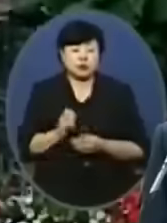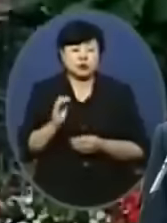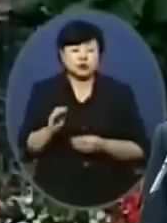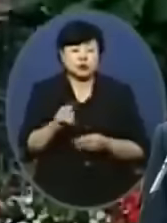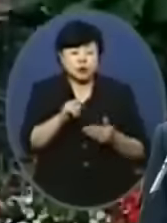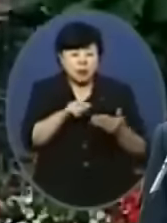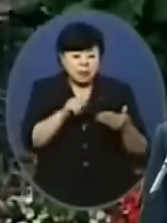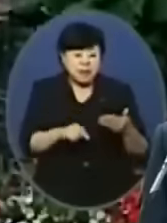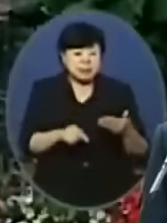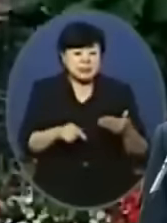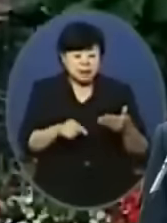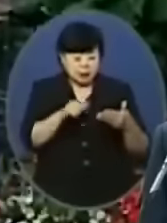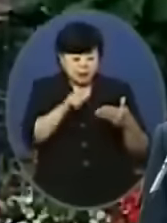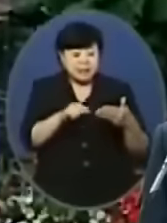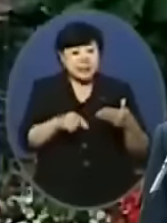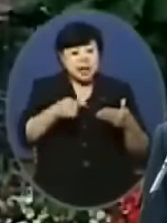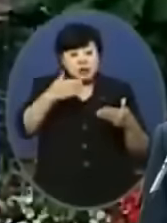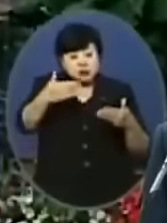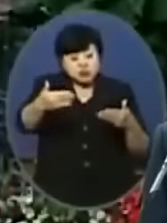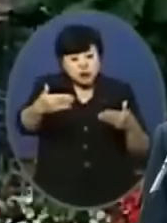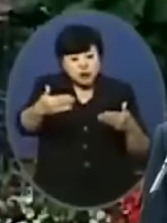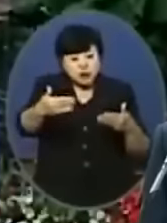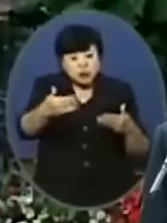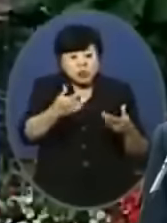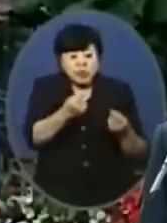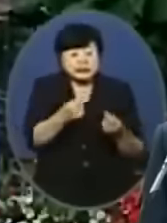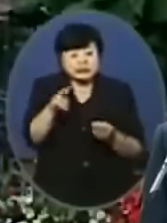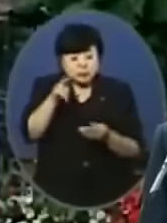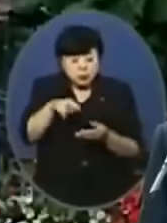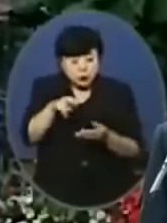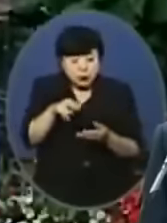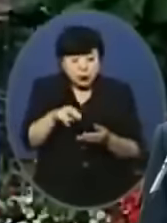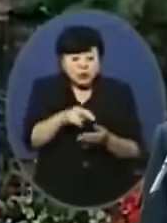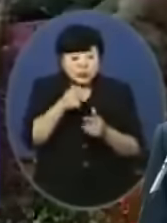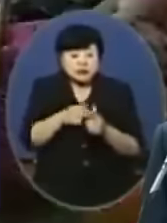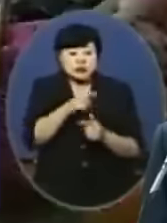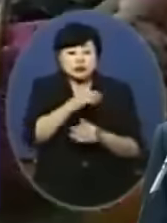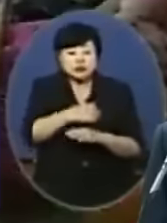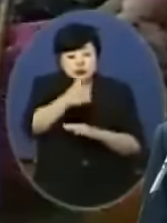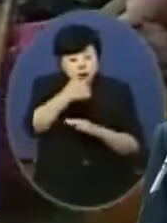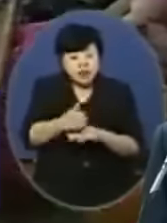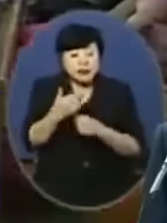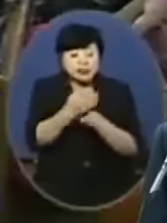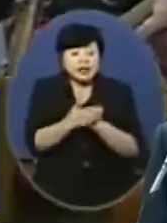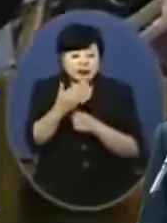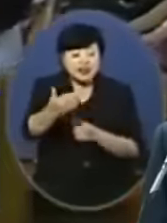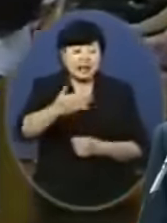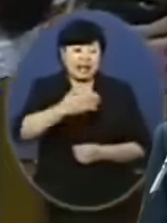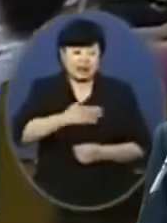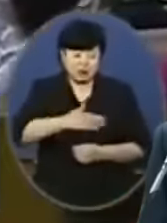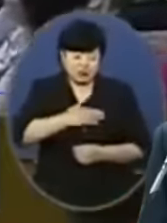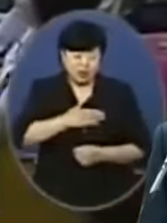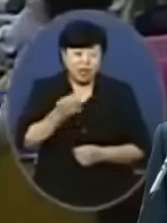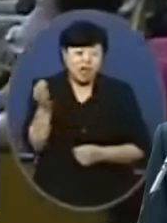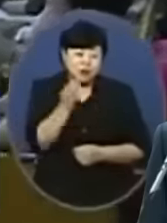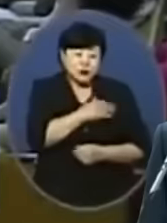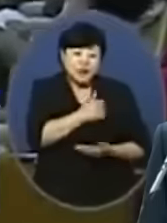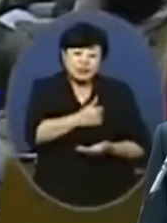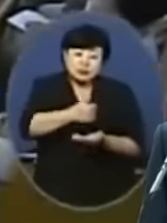고린도후서 8장 9절 우리 다같이 소리내어 함께 읽어보십시다. 우리 주 예수 그리스도의 은혜를 너희가